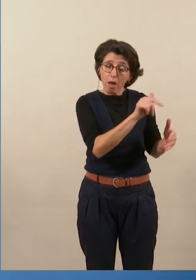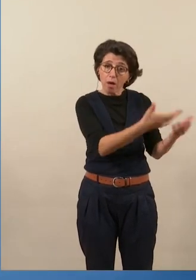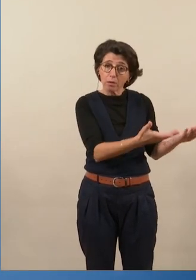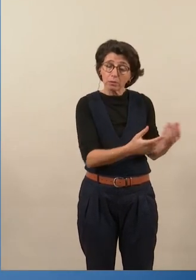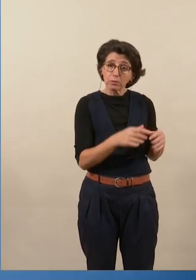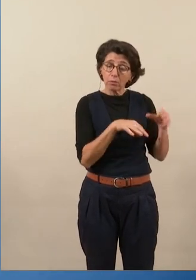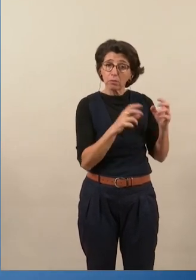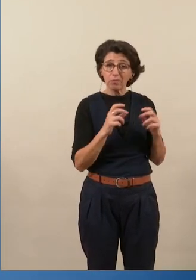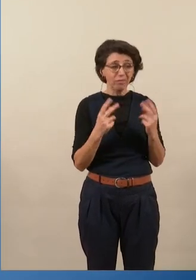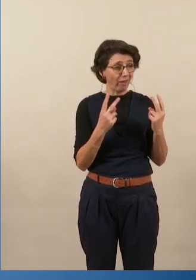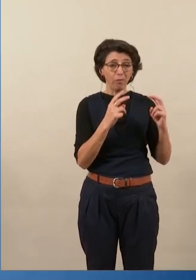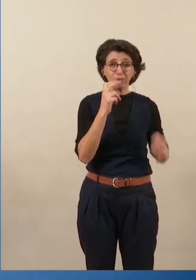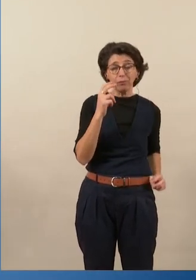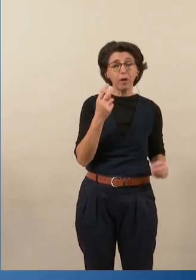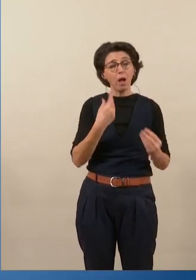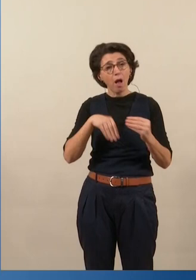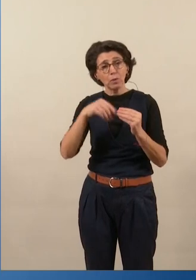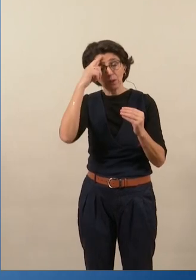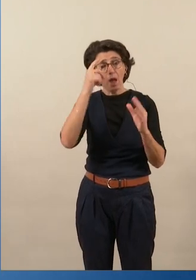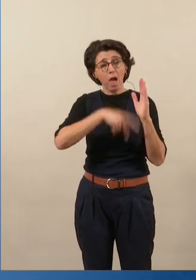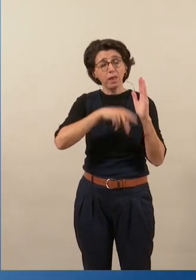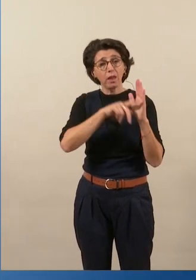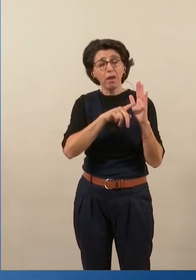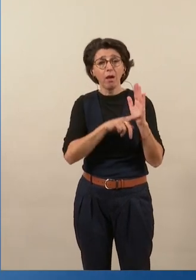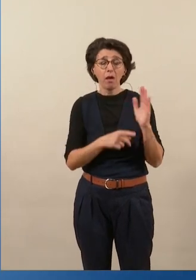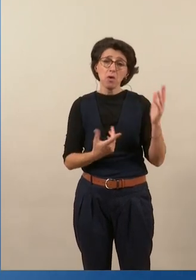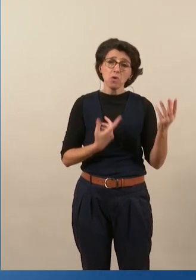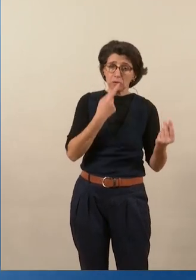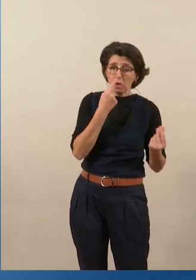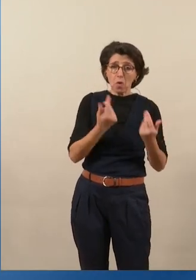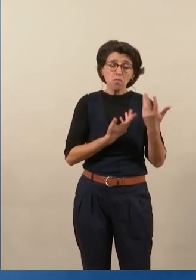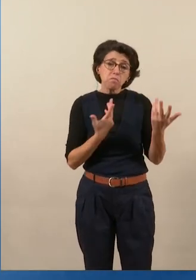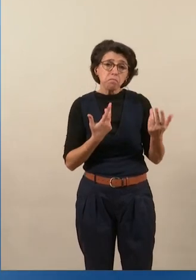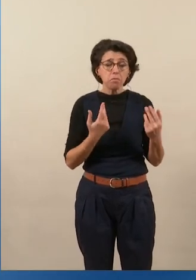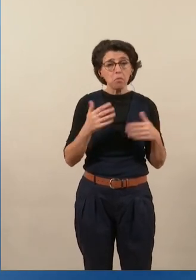dysfonctionnement éthique qui me paraît nécessaire de reconsidérer